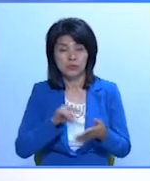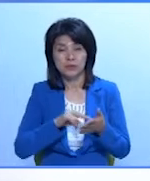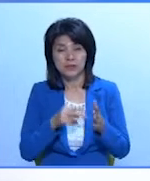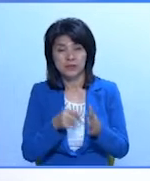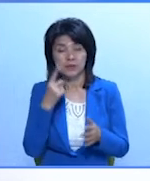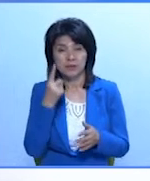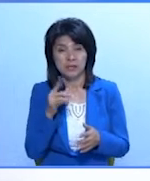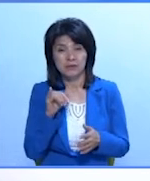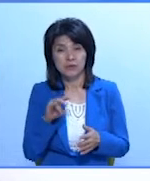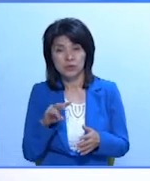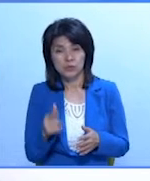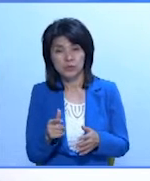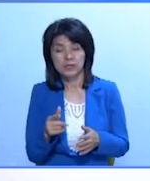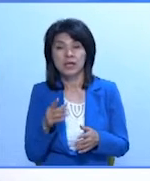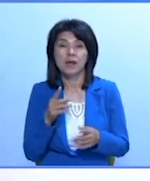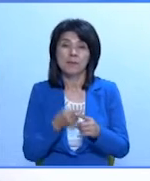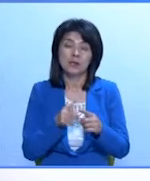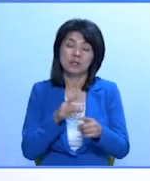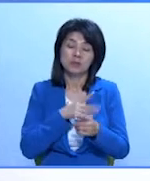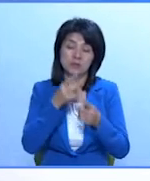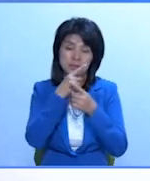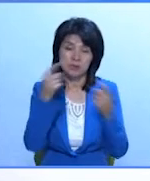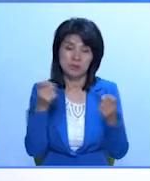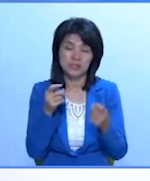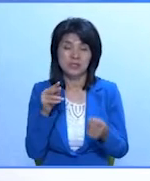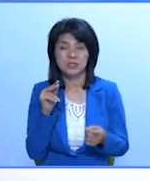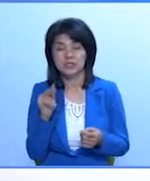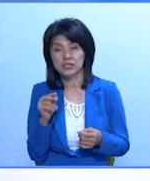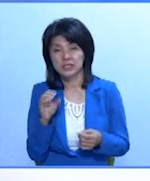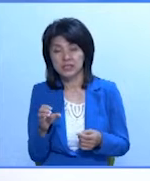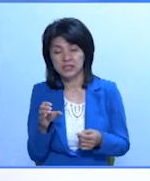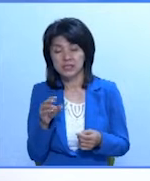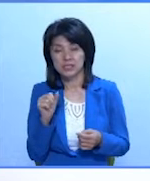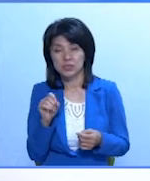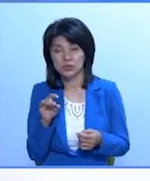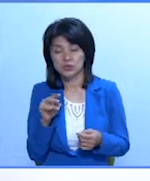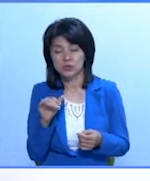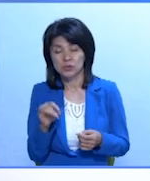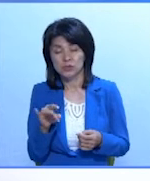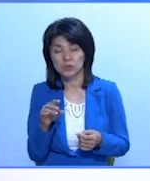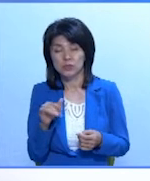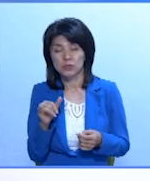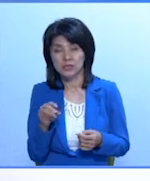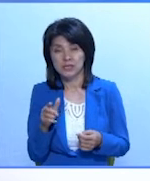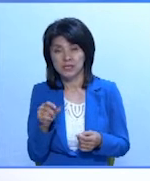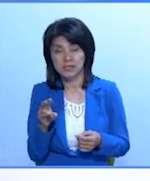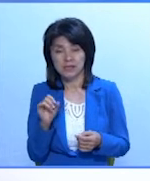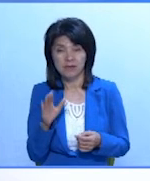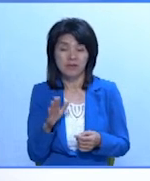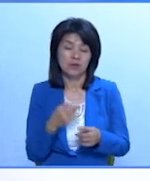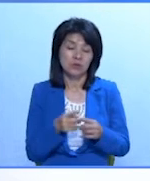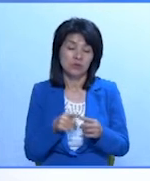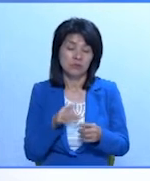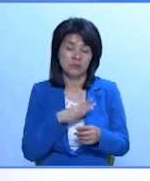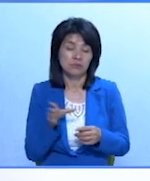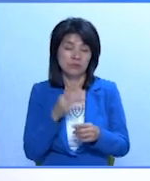на онлайн-брифинге сообщил начальник ДЧС Ернур Утигенов. Речь также зашла и о ситуации с пожарами в лесных массивах и